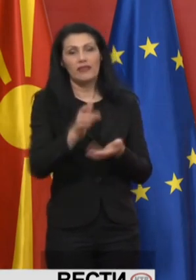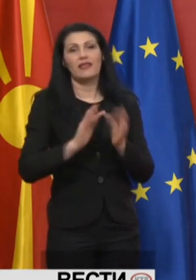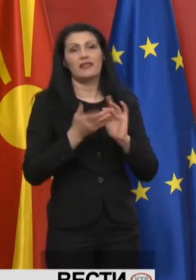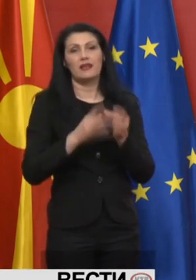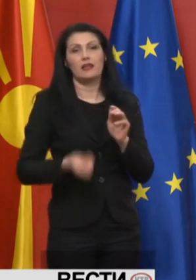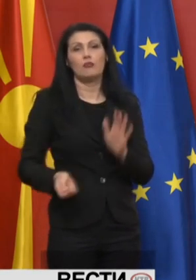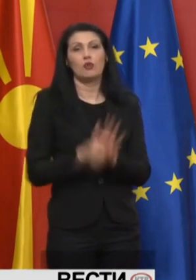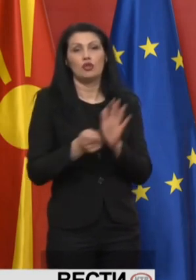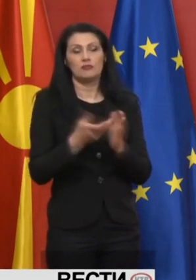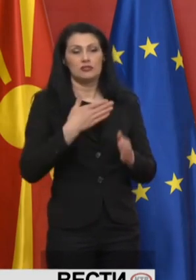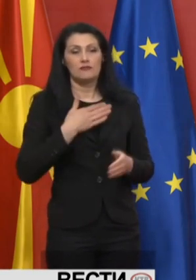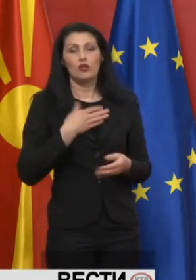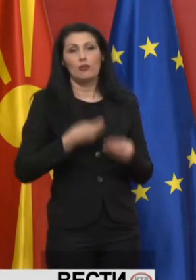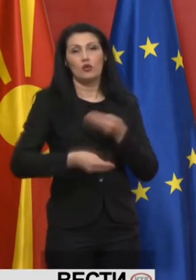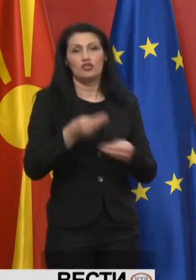производи.